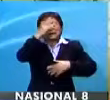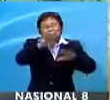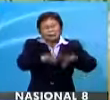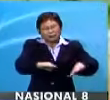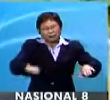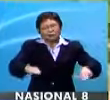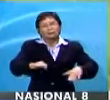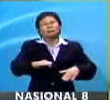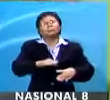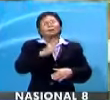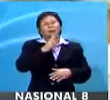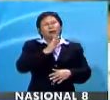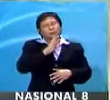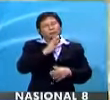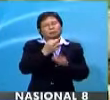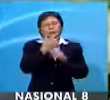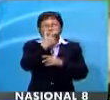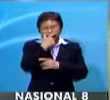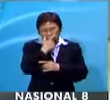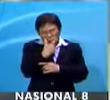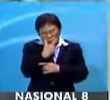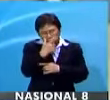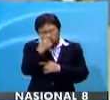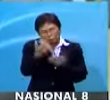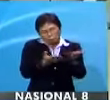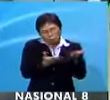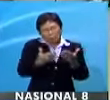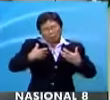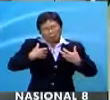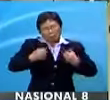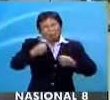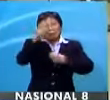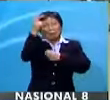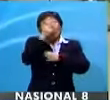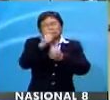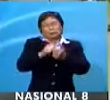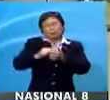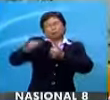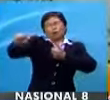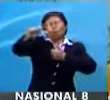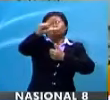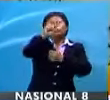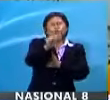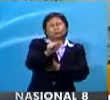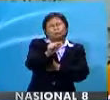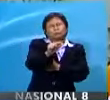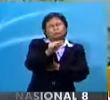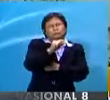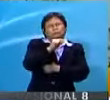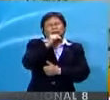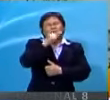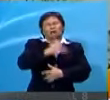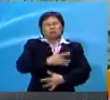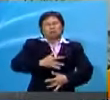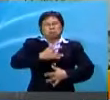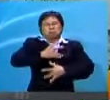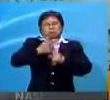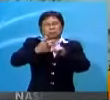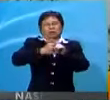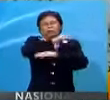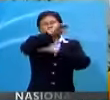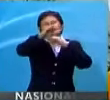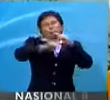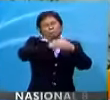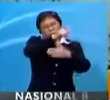pada itu beliau turut menzahirkan kesedihannya kerana perkhidmatan kesihatan kerajaan yang jauh lebih murah tidak mendapat penghargaan yang cukup daripada